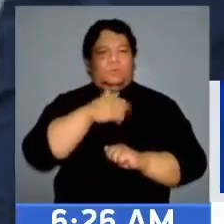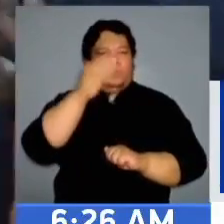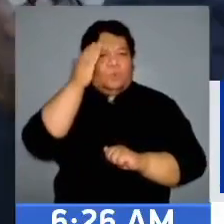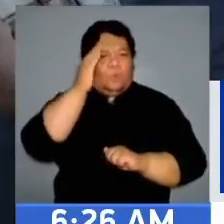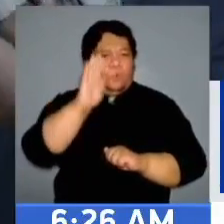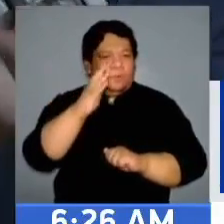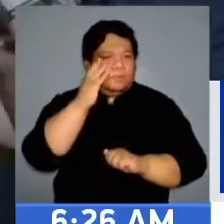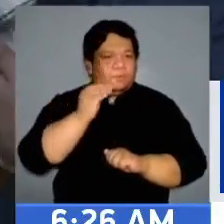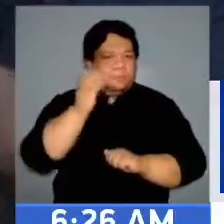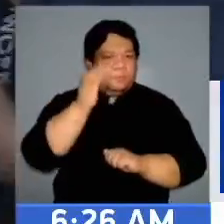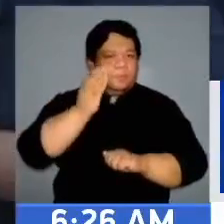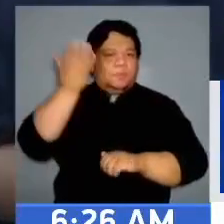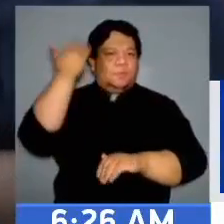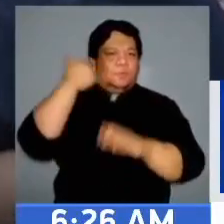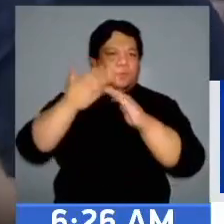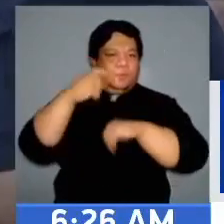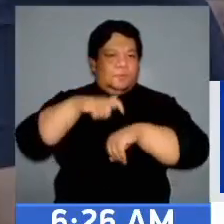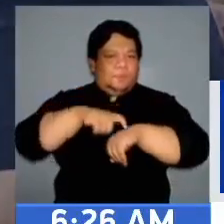kami para bigyan sila ng